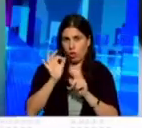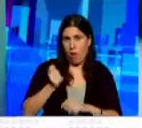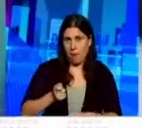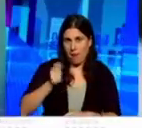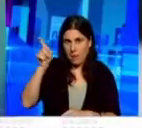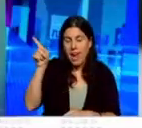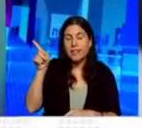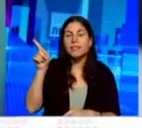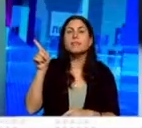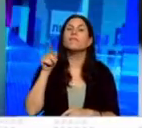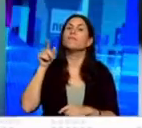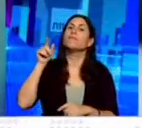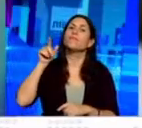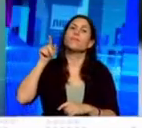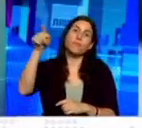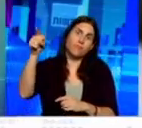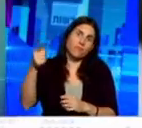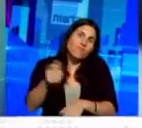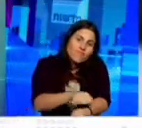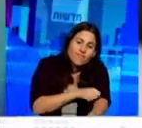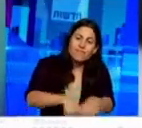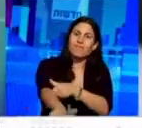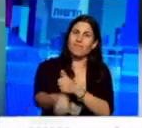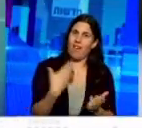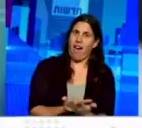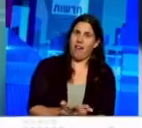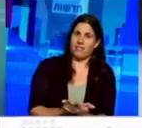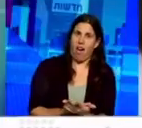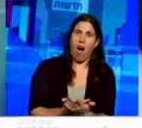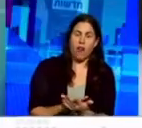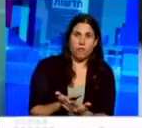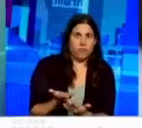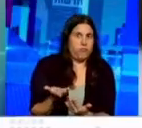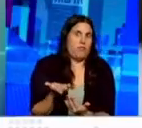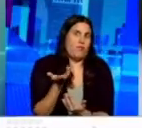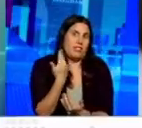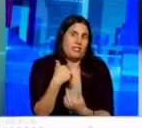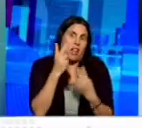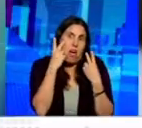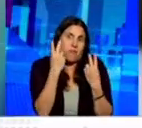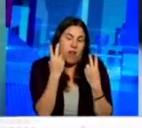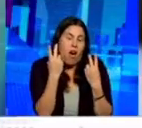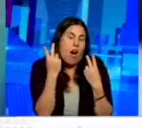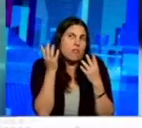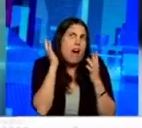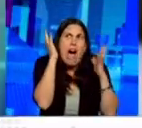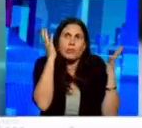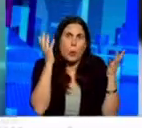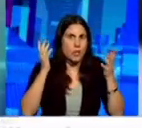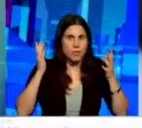בפרלמנט, והם הרימו שם את הכפפה וזה היה נראה להם פשוט, אני לא יודעת אם משתמש במילה כמו עזוי, מזעזע,